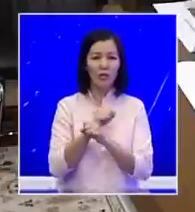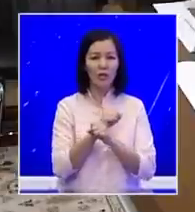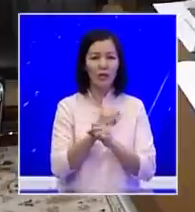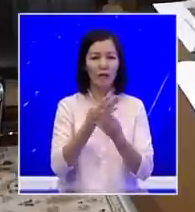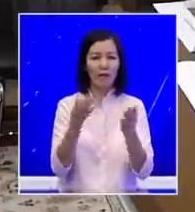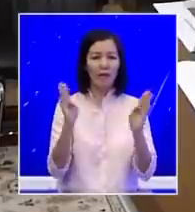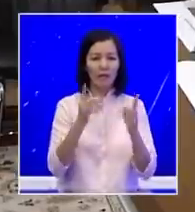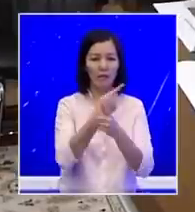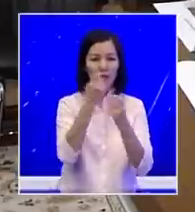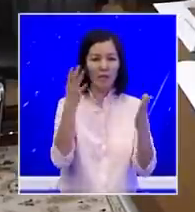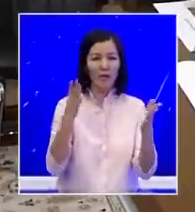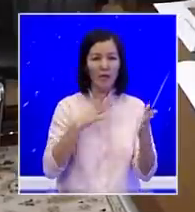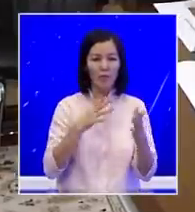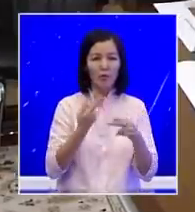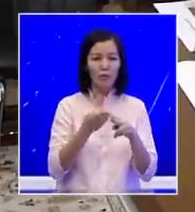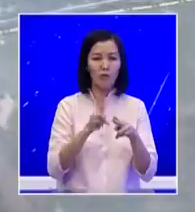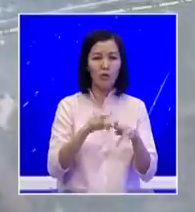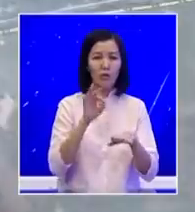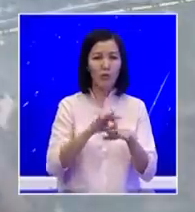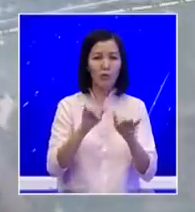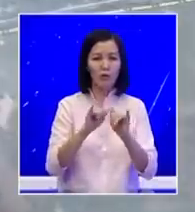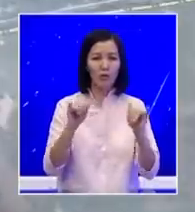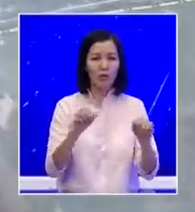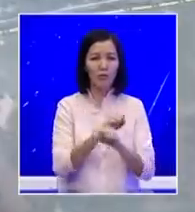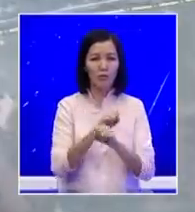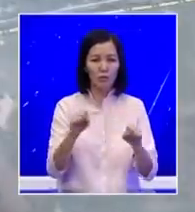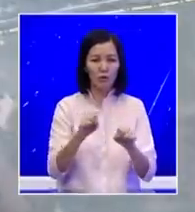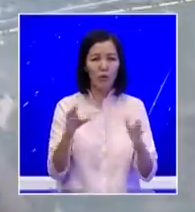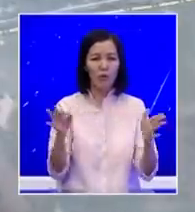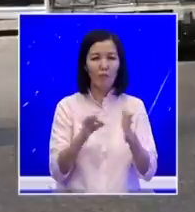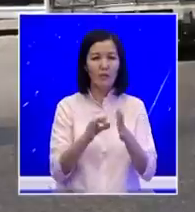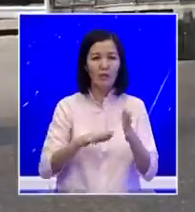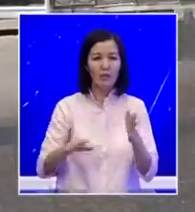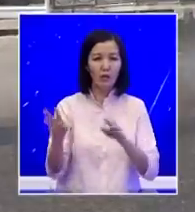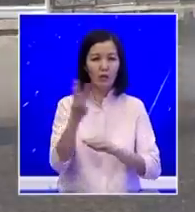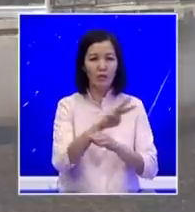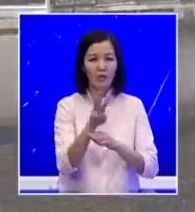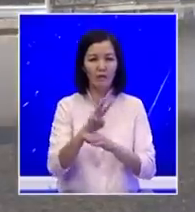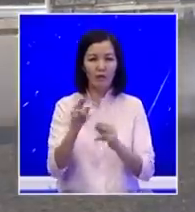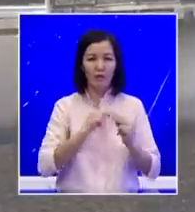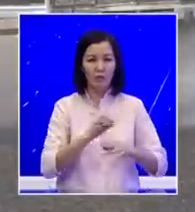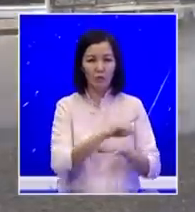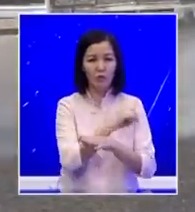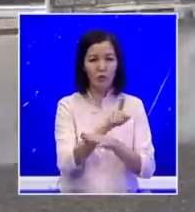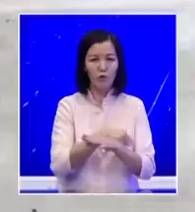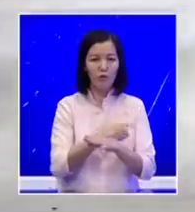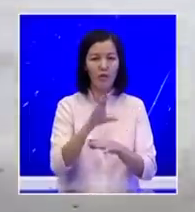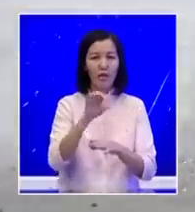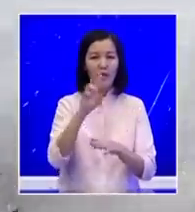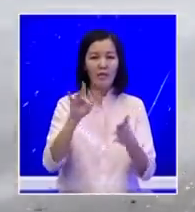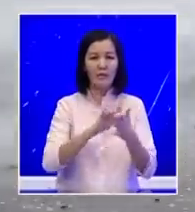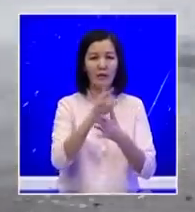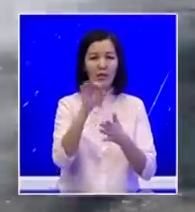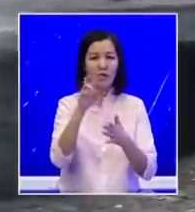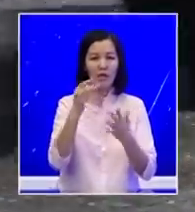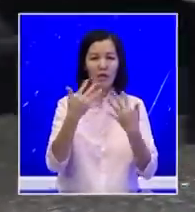карантин жарияланған. Осыған орай коронавирустың таралуын болдырмау мақсатында ауданда дезинфекциялық жұмыстар күшейтілді. Есік қаласы мен Шелек